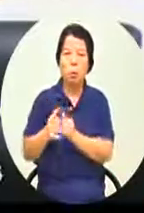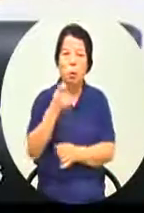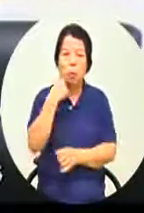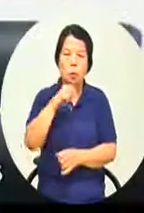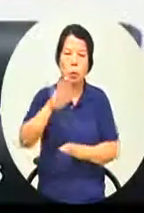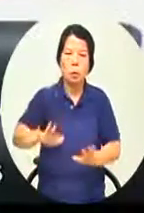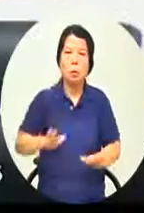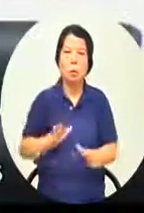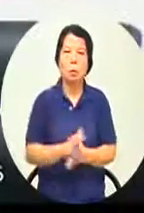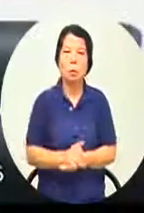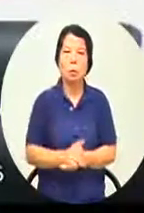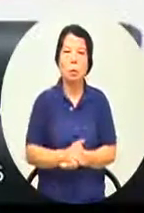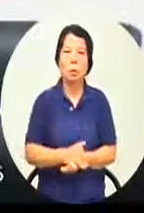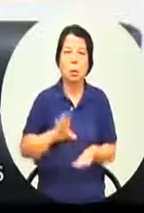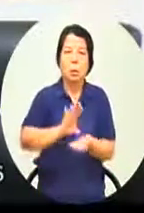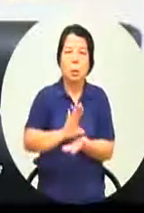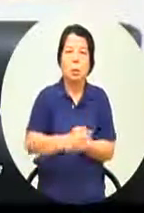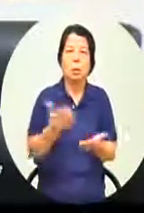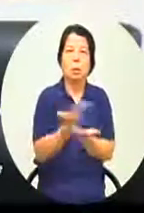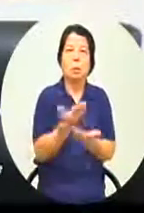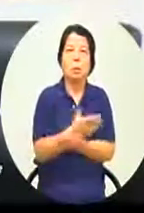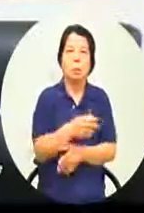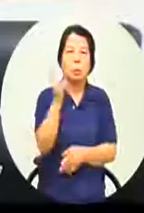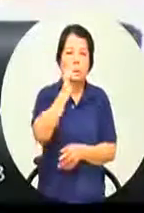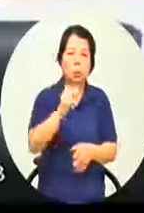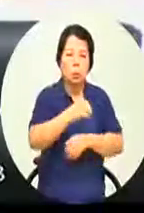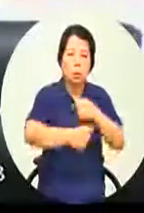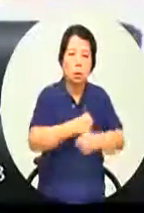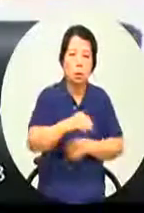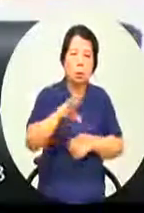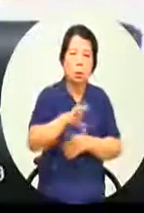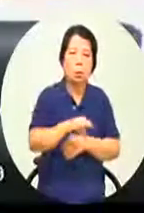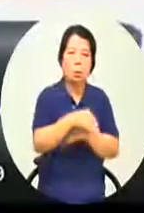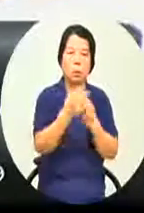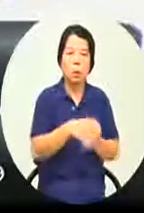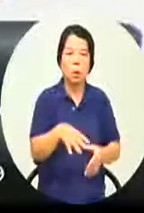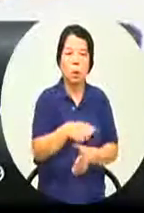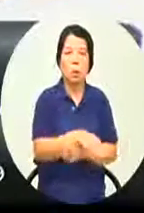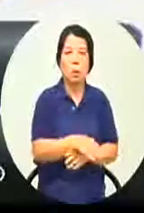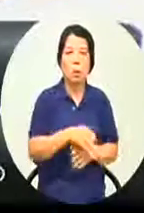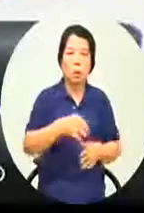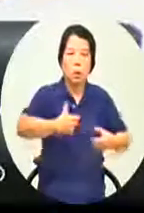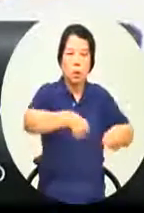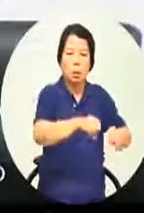现有的车换成电动车的话就可以骑回他们家，